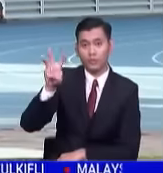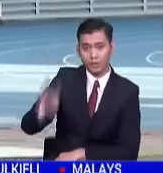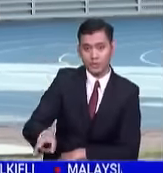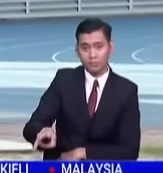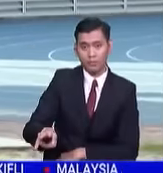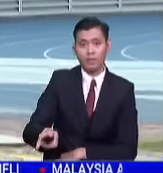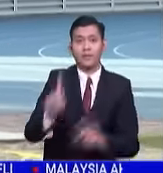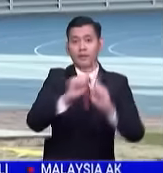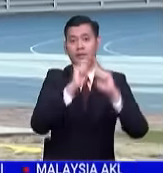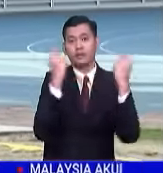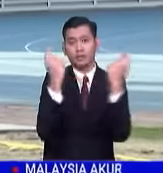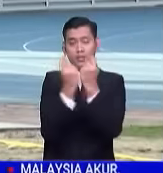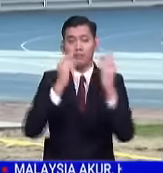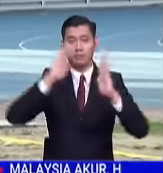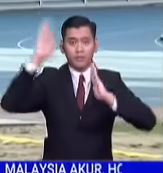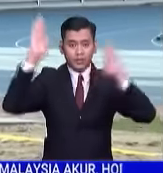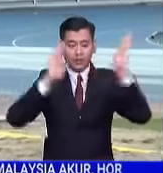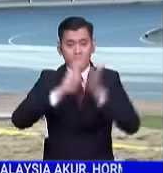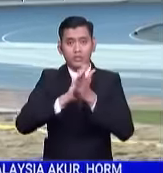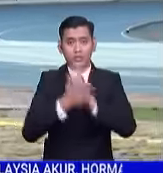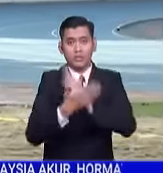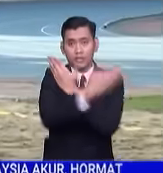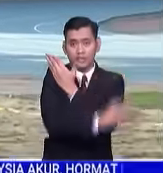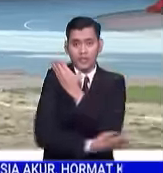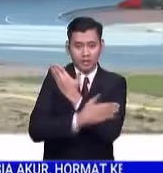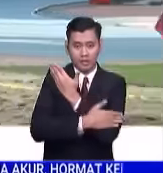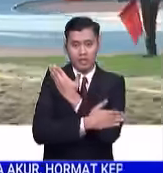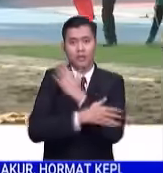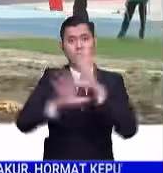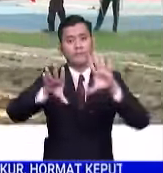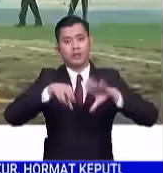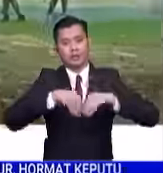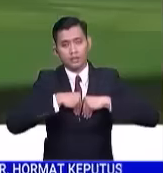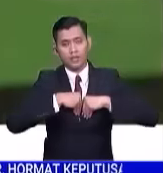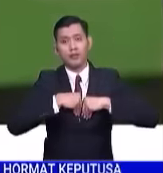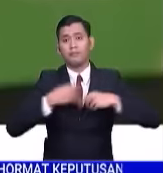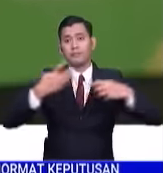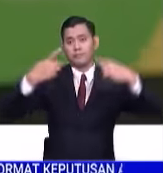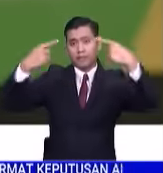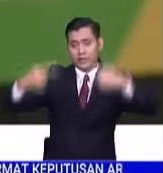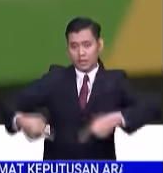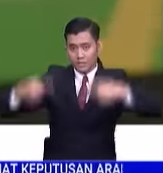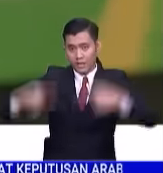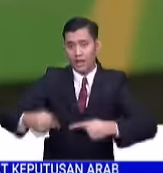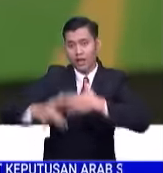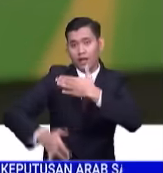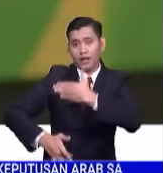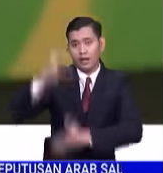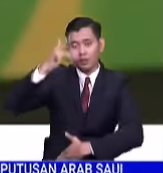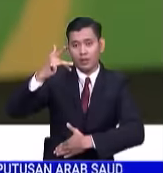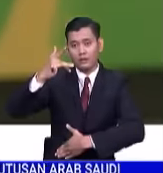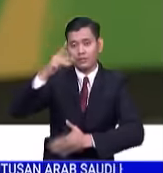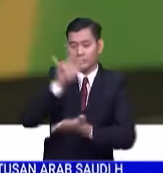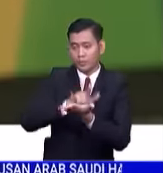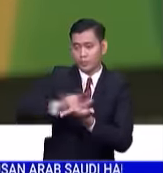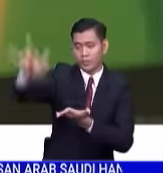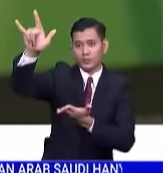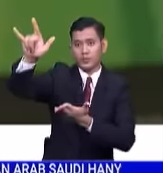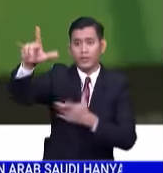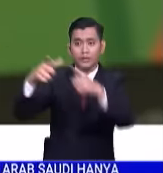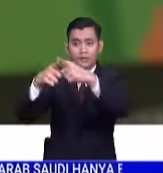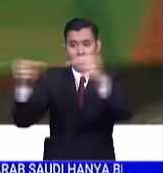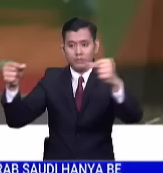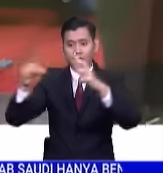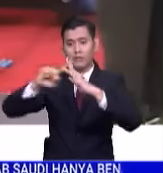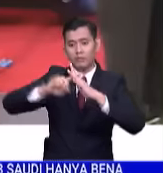Kontijen Paralimpik muncul sebagai satu-satunya negara yang menerima jemputan bertanding lebih awal ke Jepun menjelang